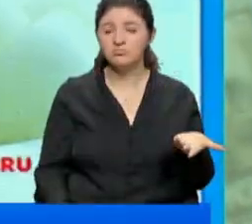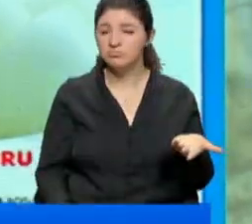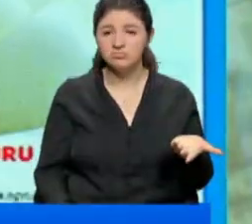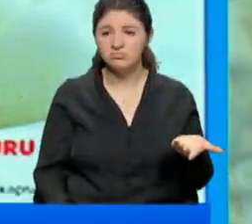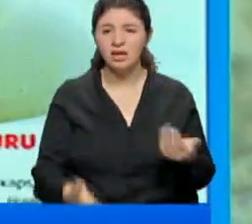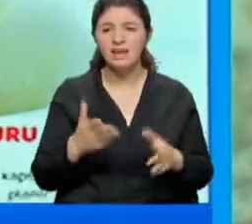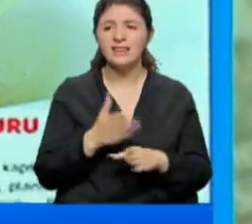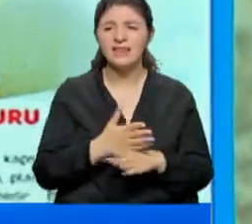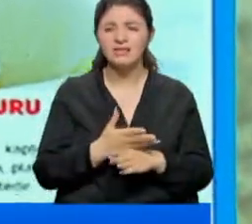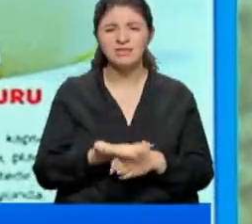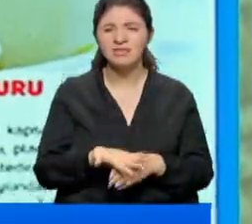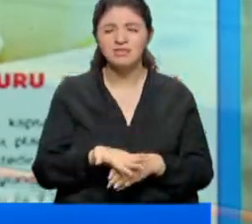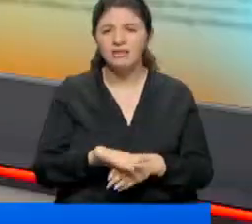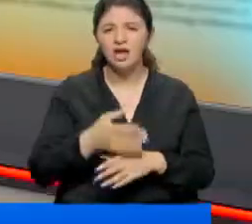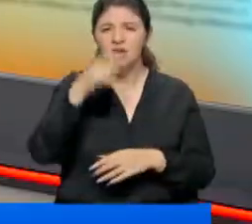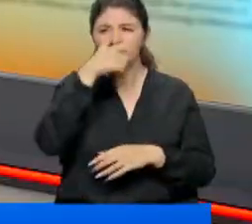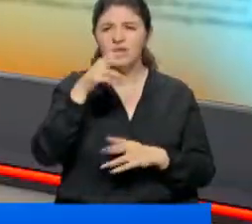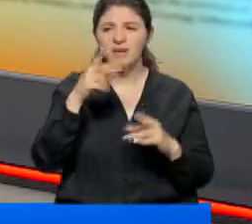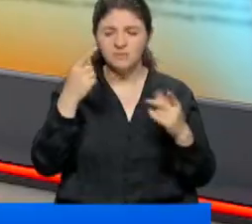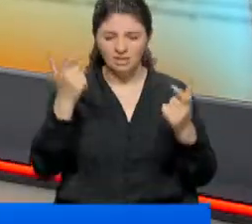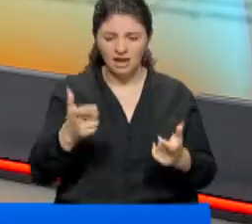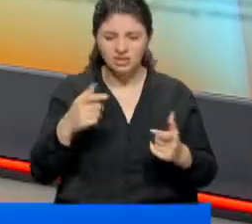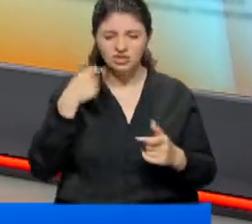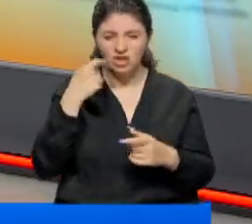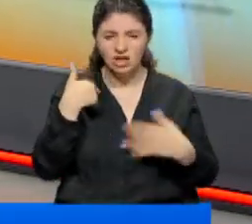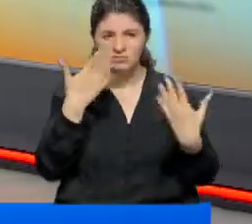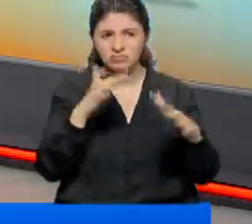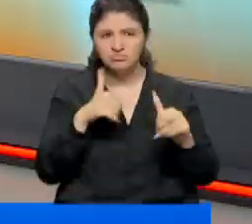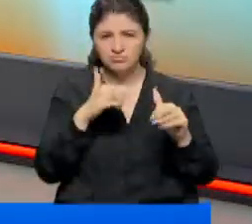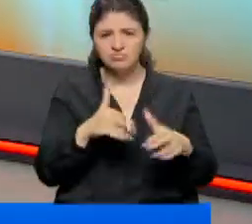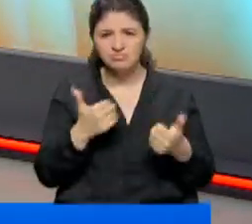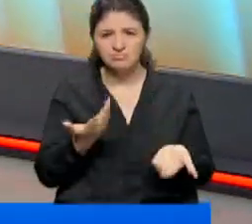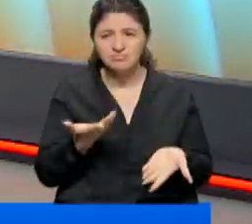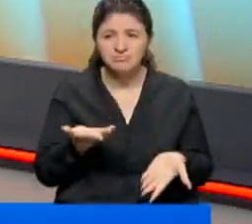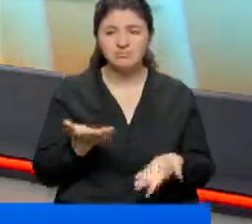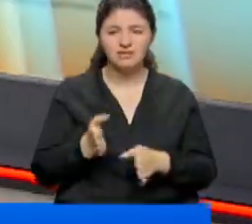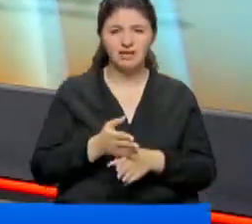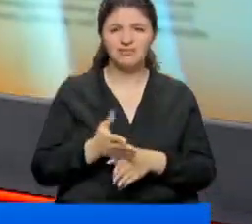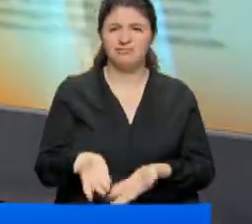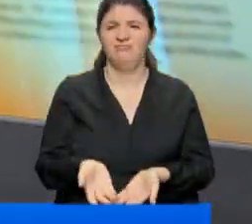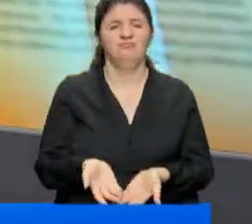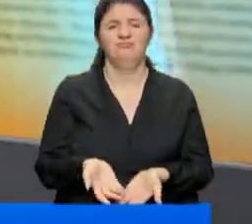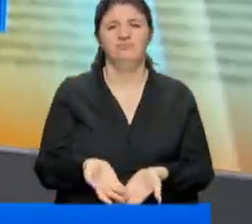neden Efendim Türkiye gibi bir ülkenin şeker ithal etmesi Neden